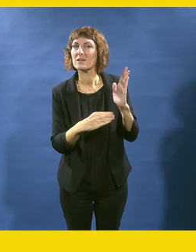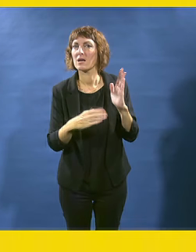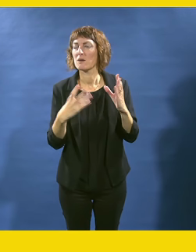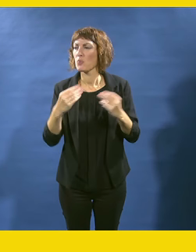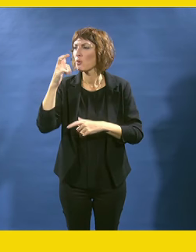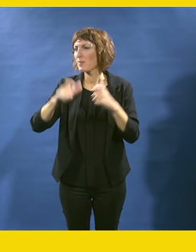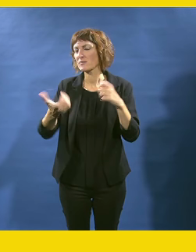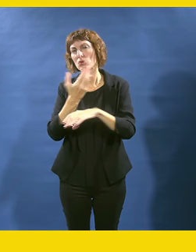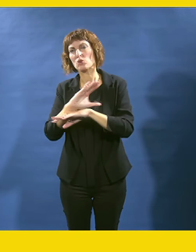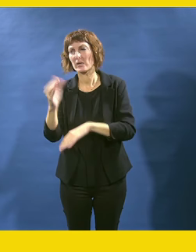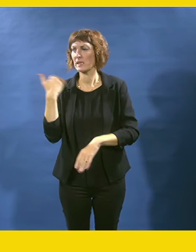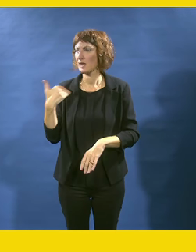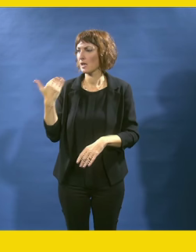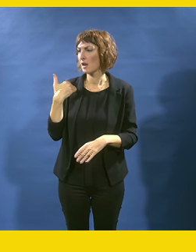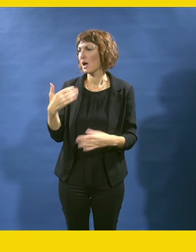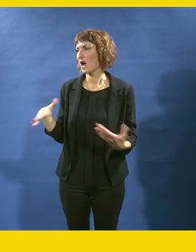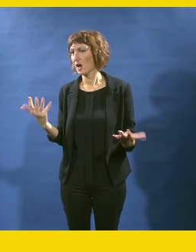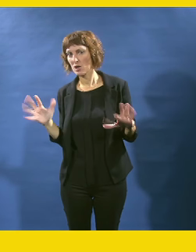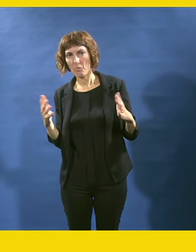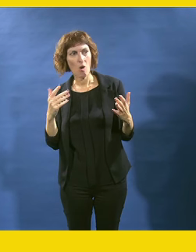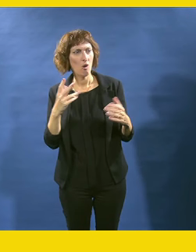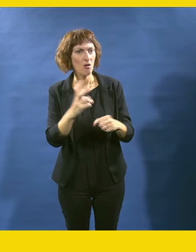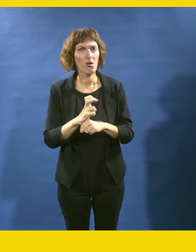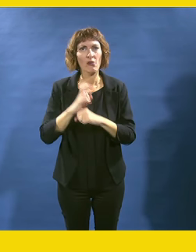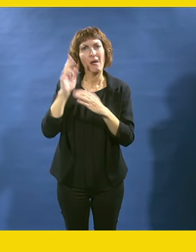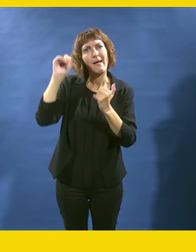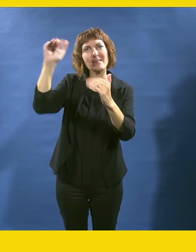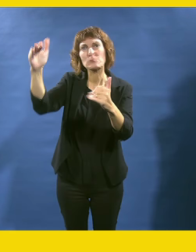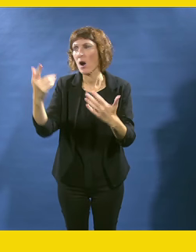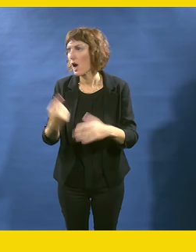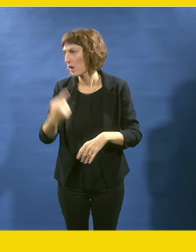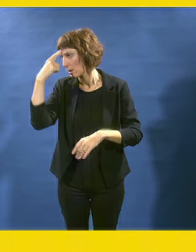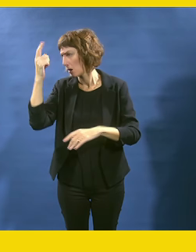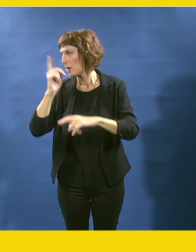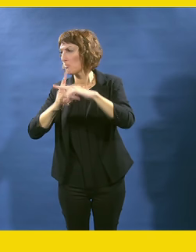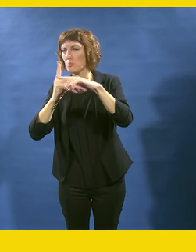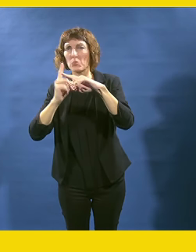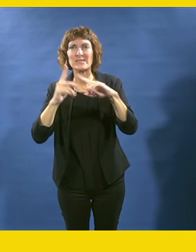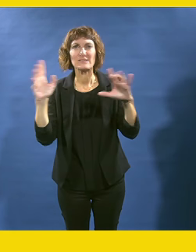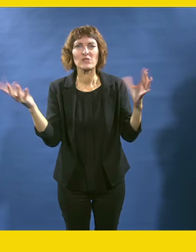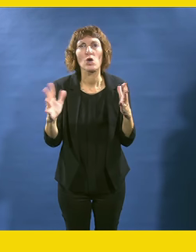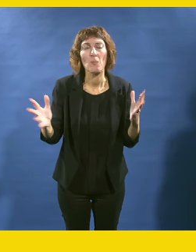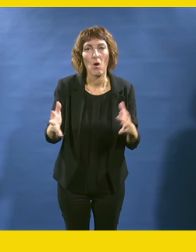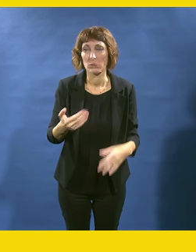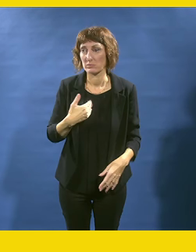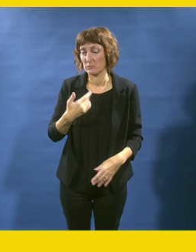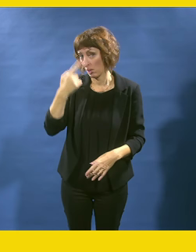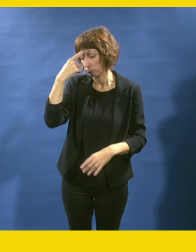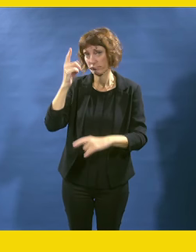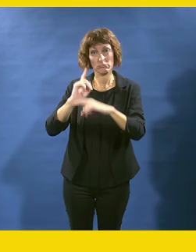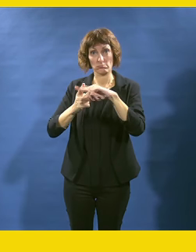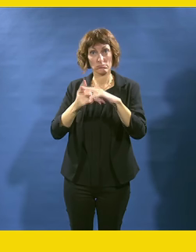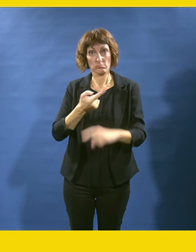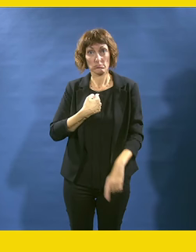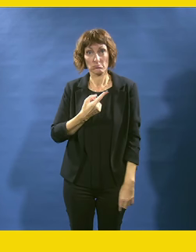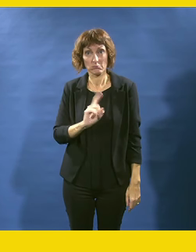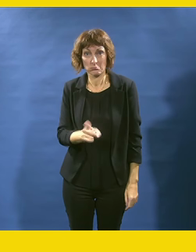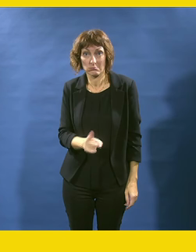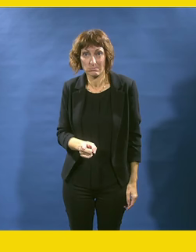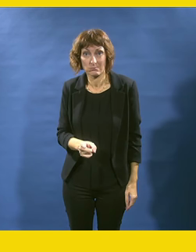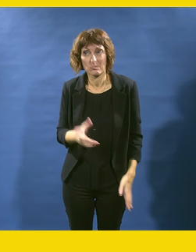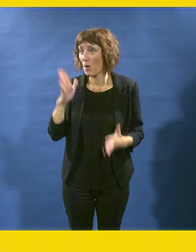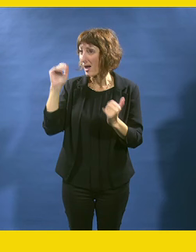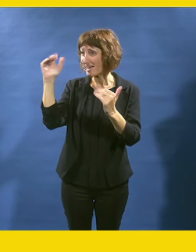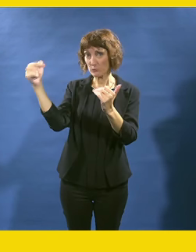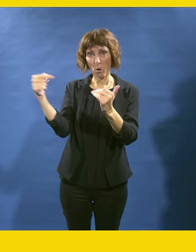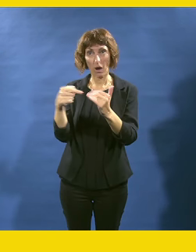vous faites pour garder espoir et pour être optimiste ?» Je leur disais « Mais moi, je ne suis pas optimiste. Pas du tout. Et alors, j'ai aucun